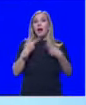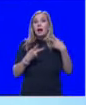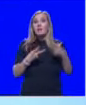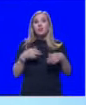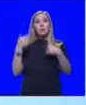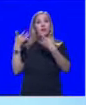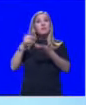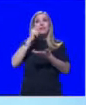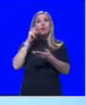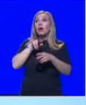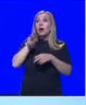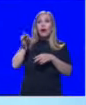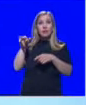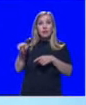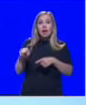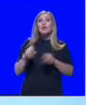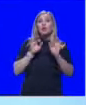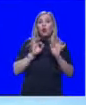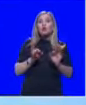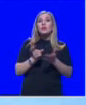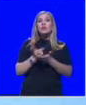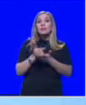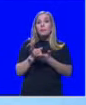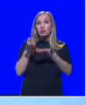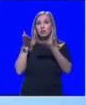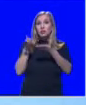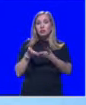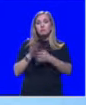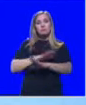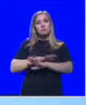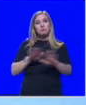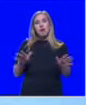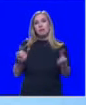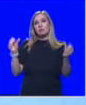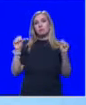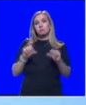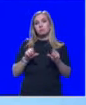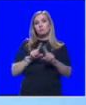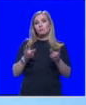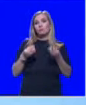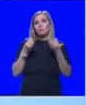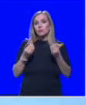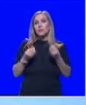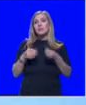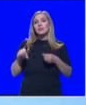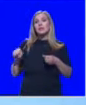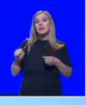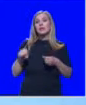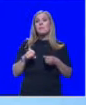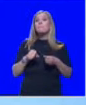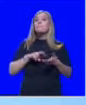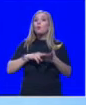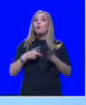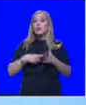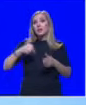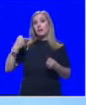в Украйна тези точно машини, Страйкър, Драгун, абсолютно неефективни и негодни за водене на модерни